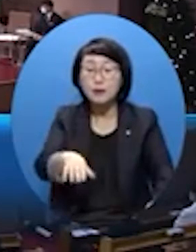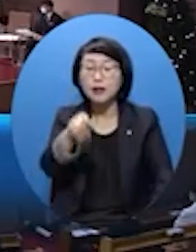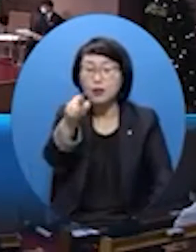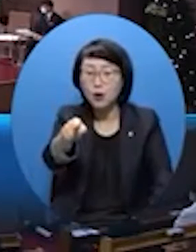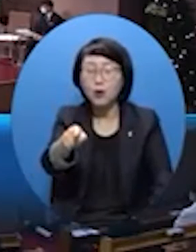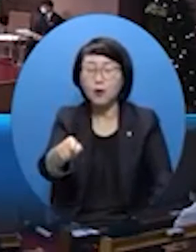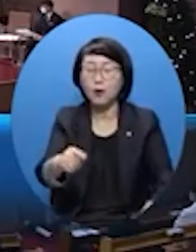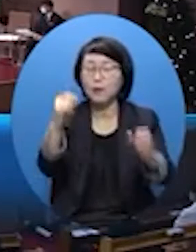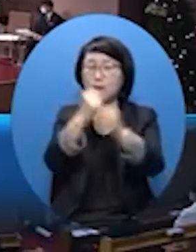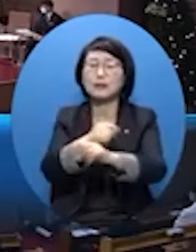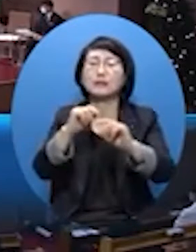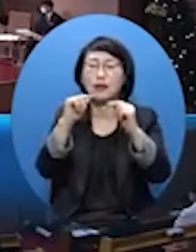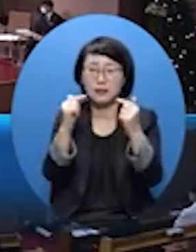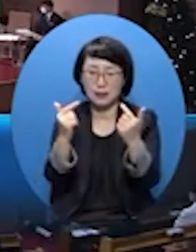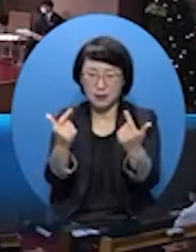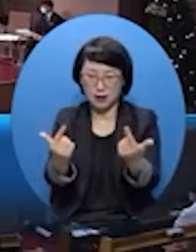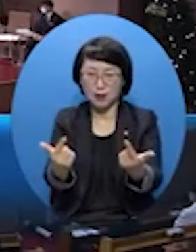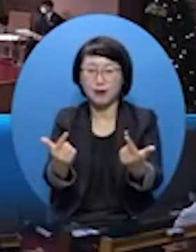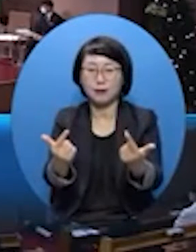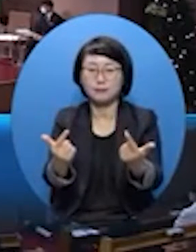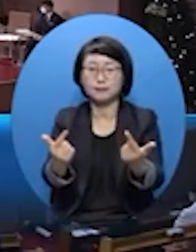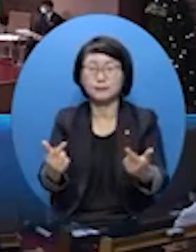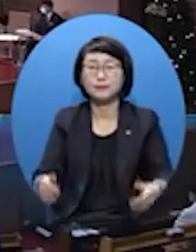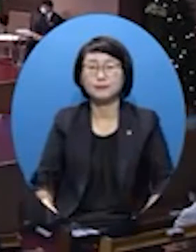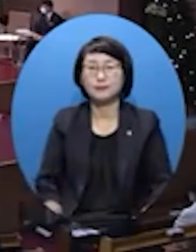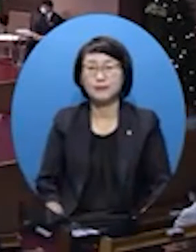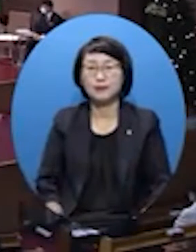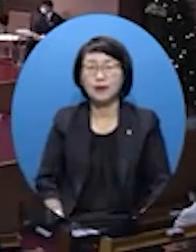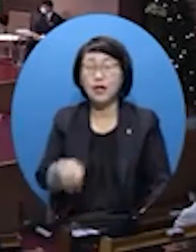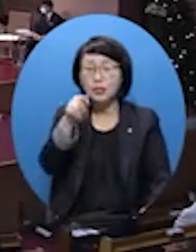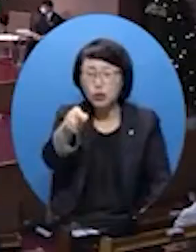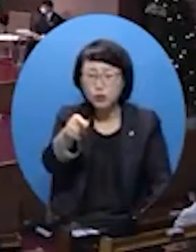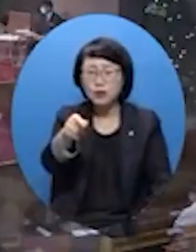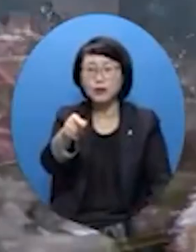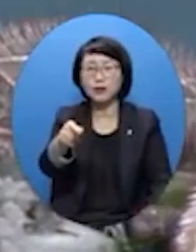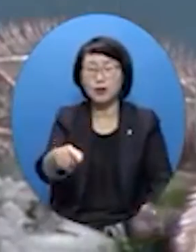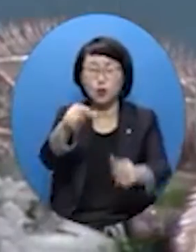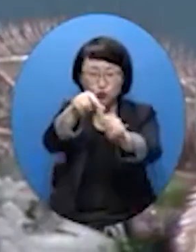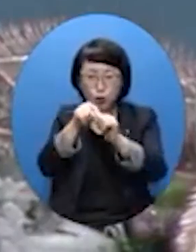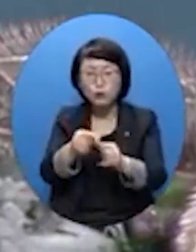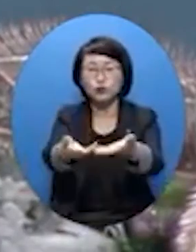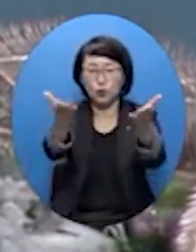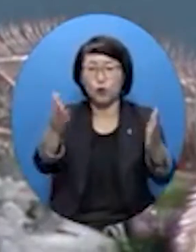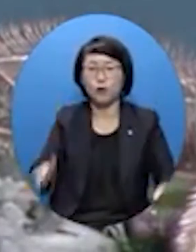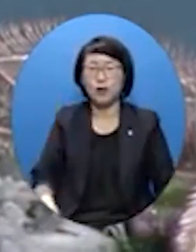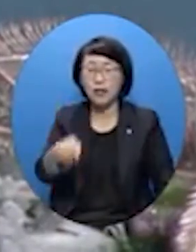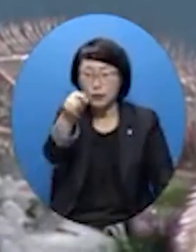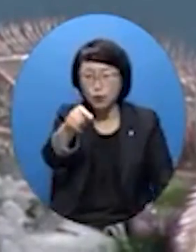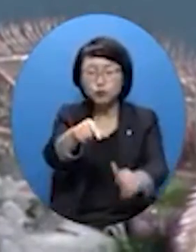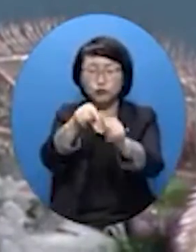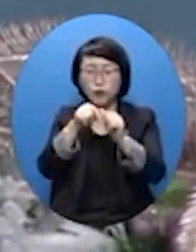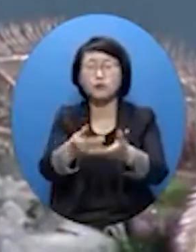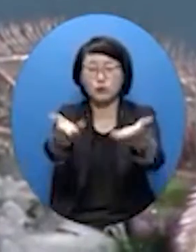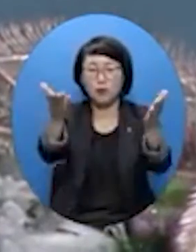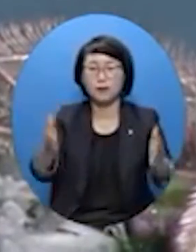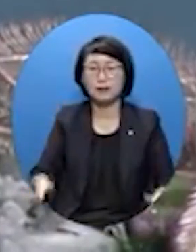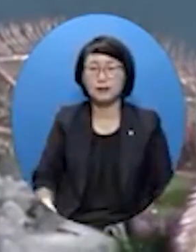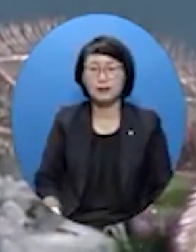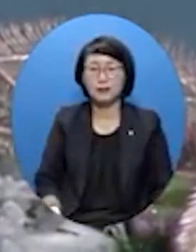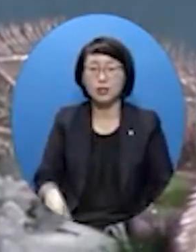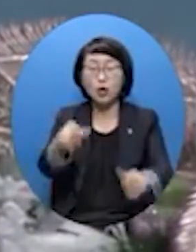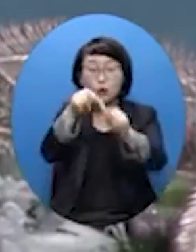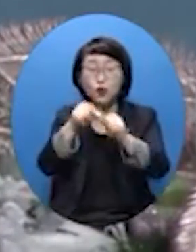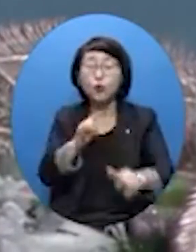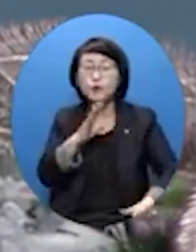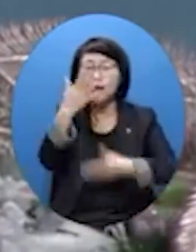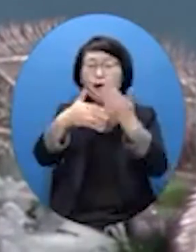너만은 멸망시키지 아니하리라. 너를 구원할 것이라. 너를 구원할 것이라. 구원은